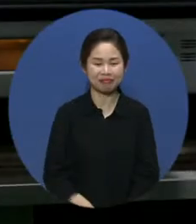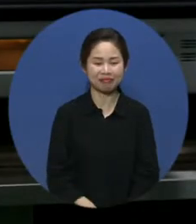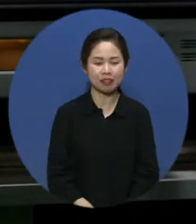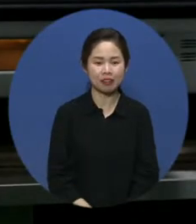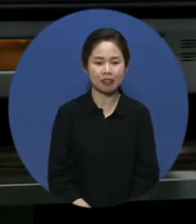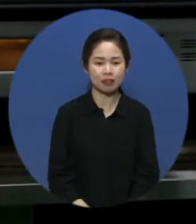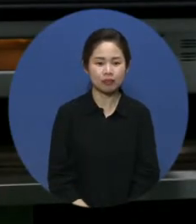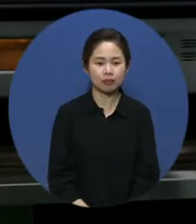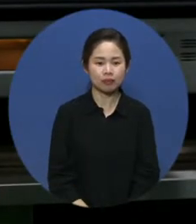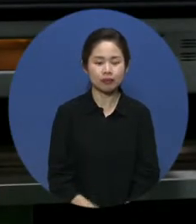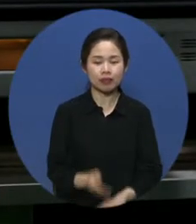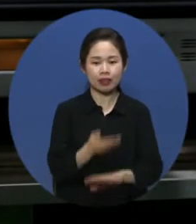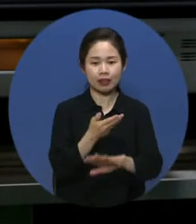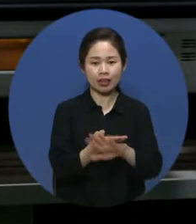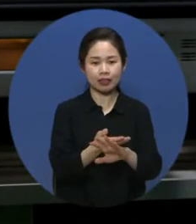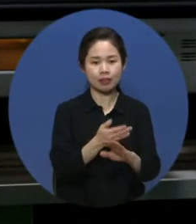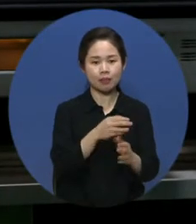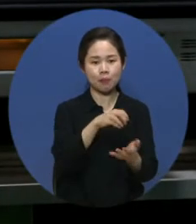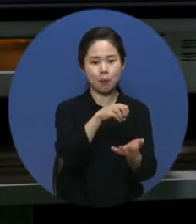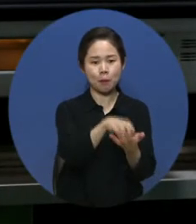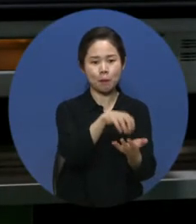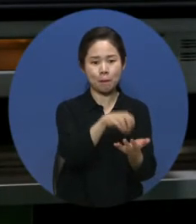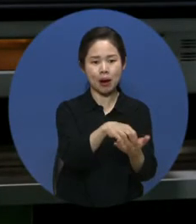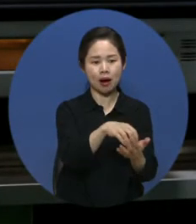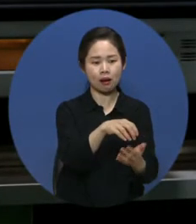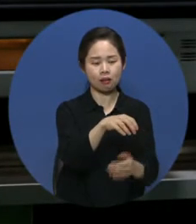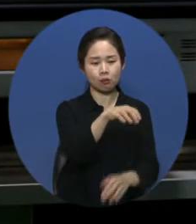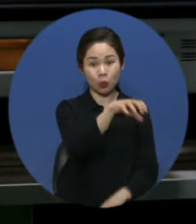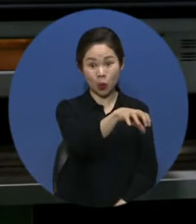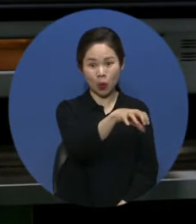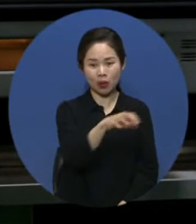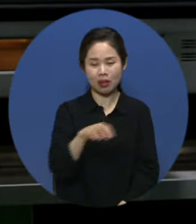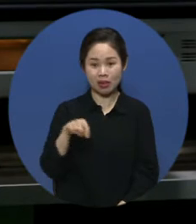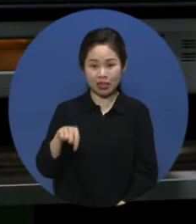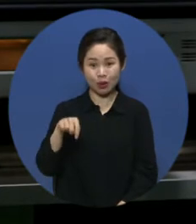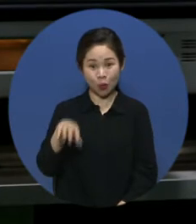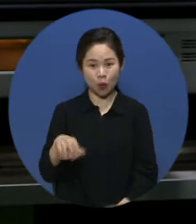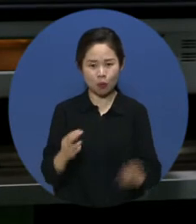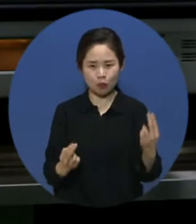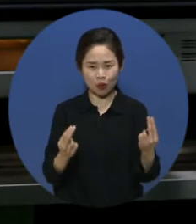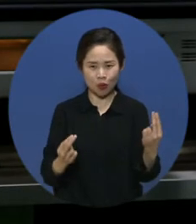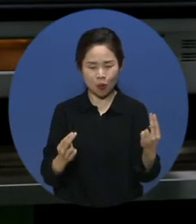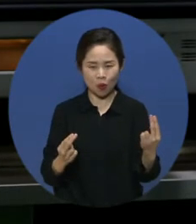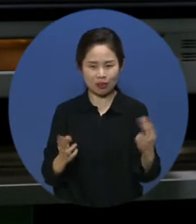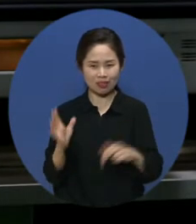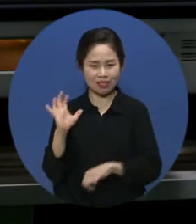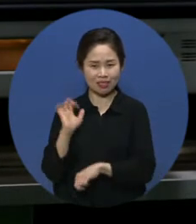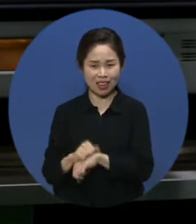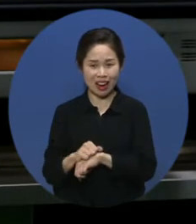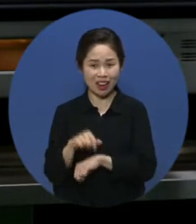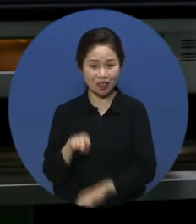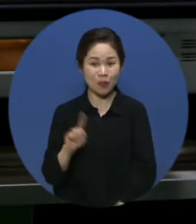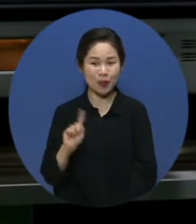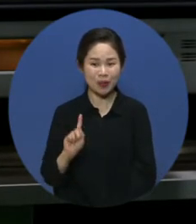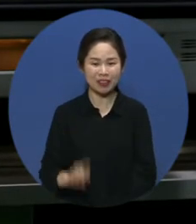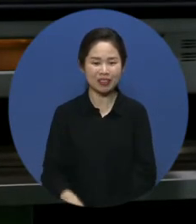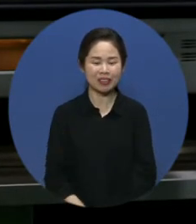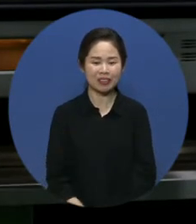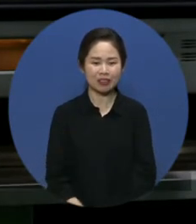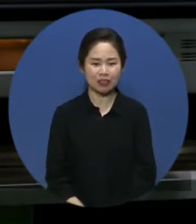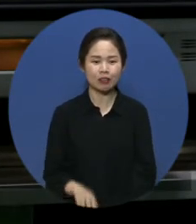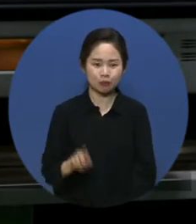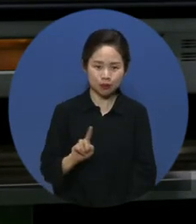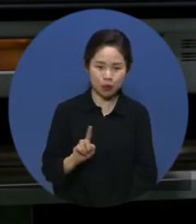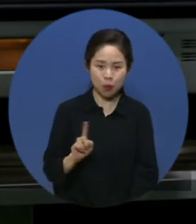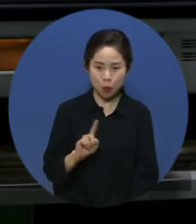다른 베이커리랑 비교해서 프랑스와만의 경쟁력은 어떤 것인가요? 정확한 공정을